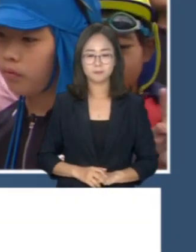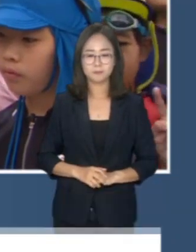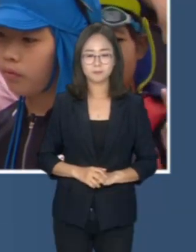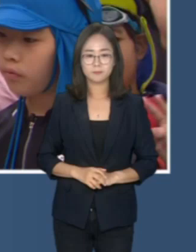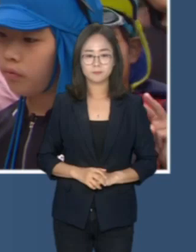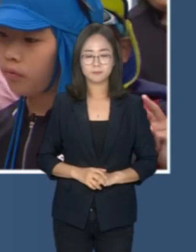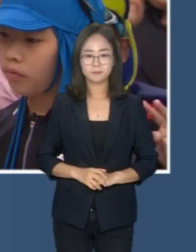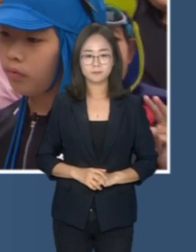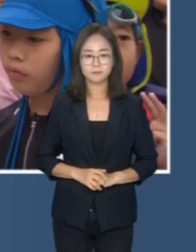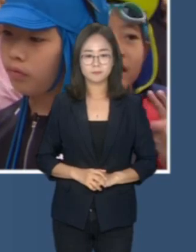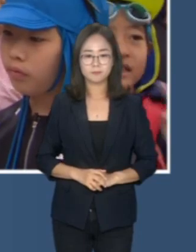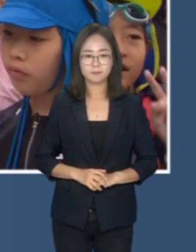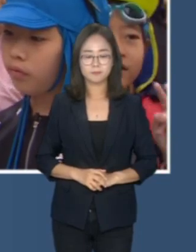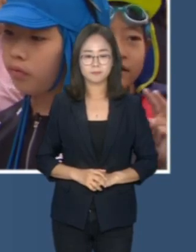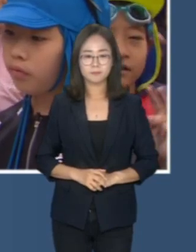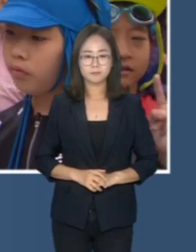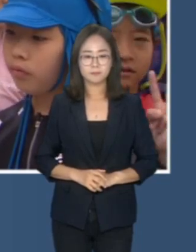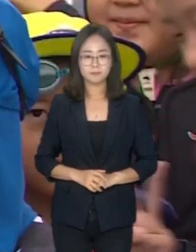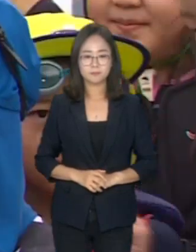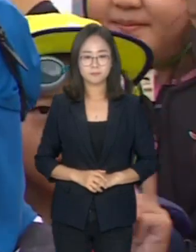캐스터.